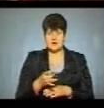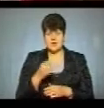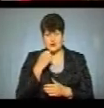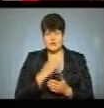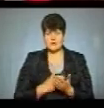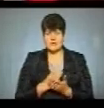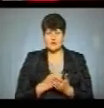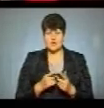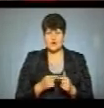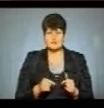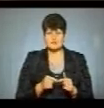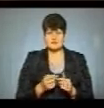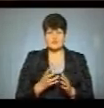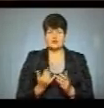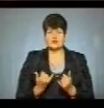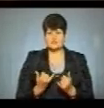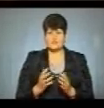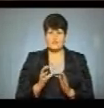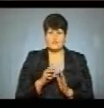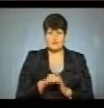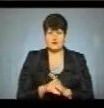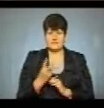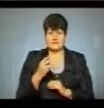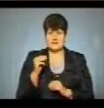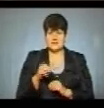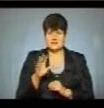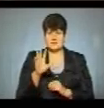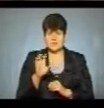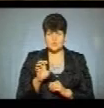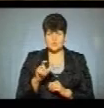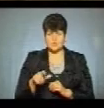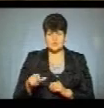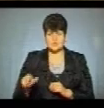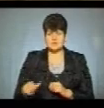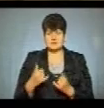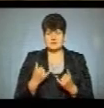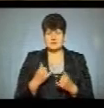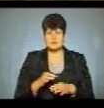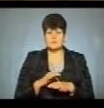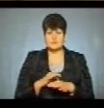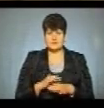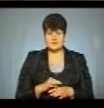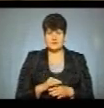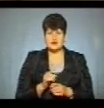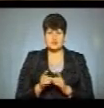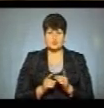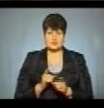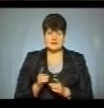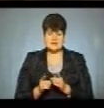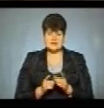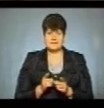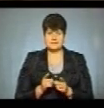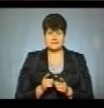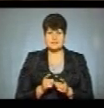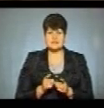ветеранську організацію, до якої сьогодні входить 2500 осіб. Зараз проходить реструктуризація,